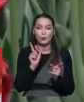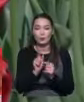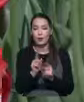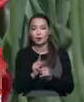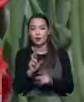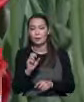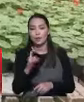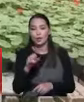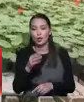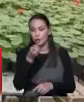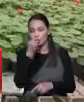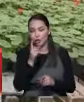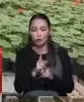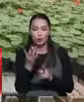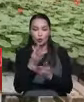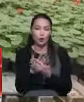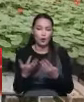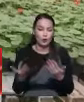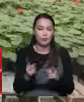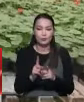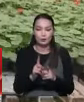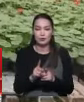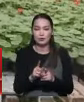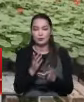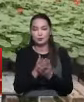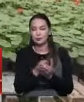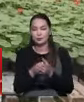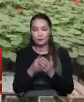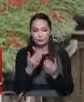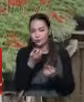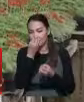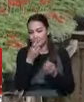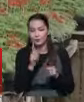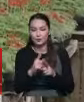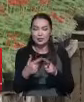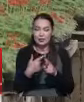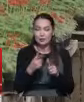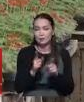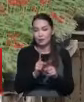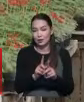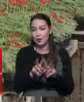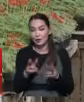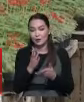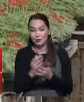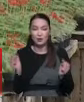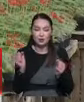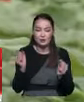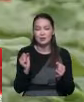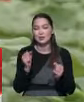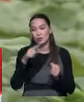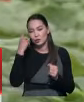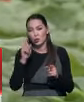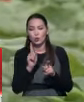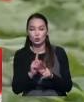гүлдің 4 түрі кеңінен тараған. Бұл нағыз астаналық гүлдер. Бойы да өсімі де біркелкі. Әрі суыққа да ыстыққа да төзімді.